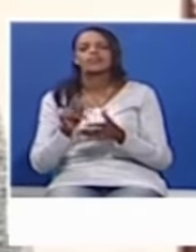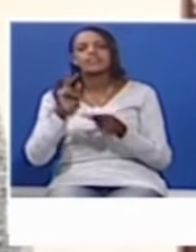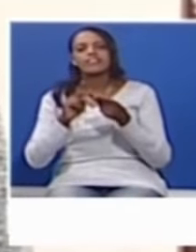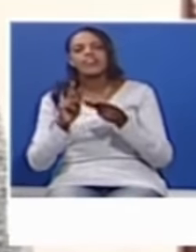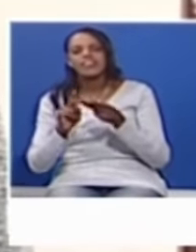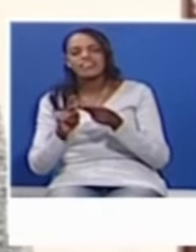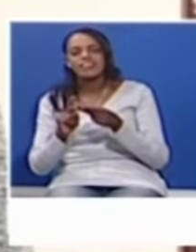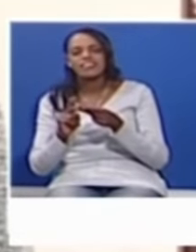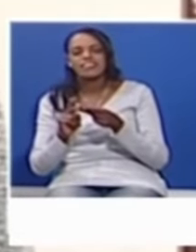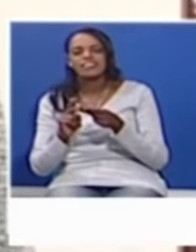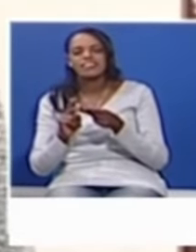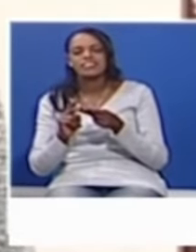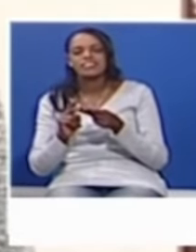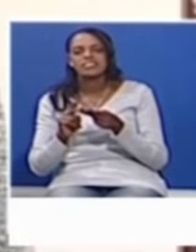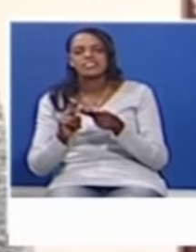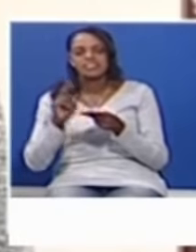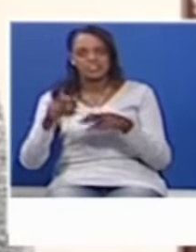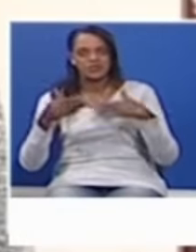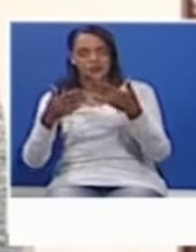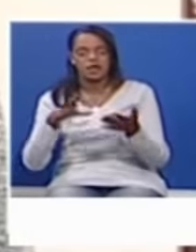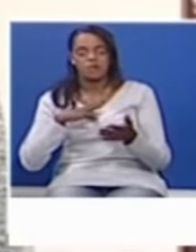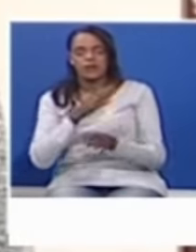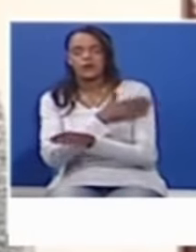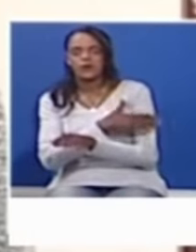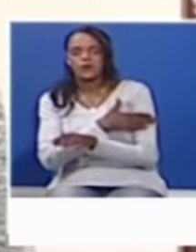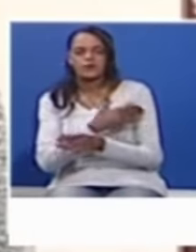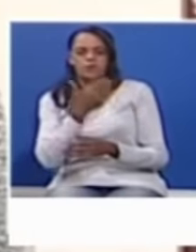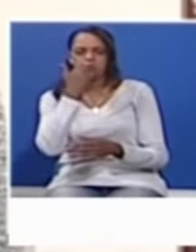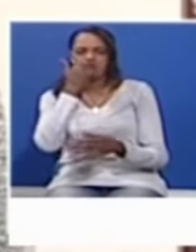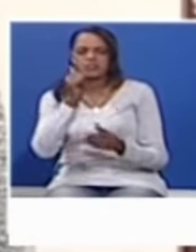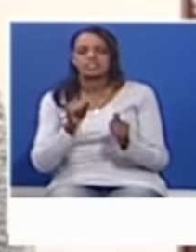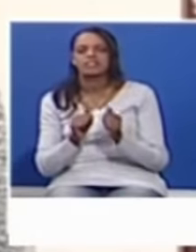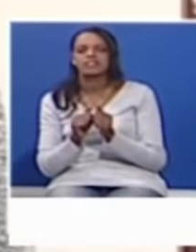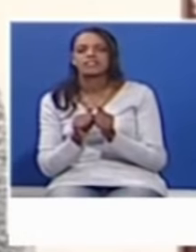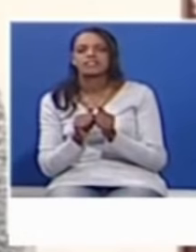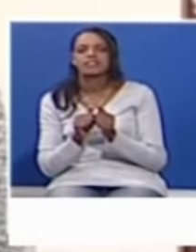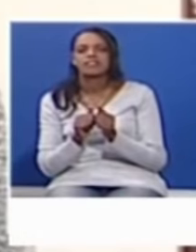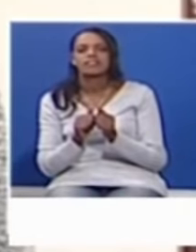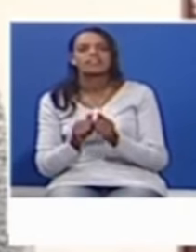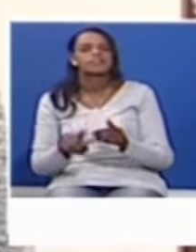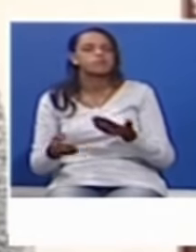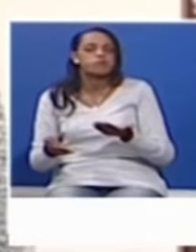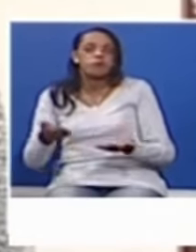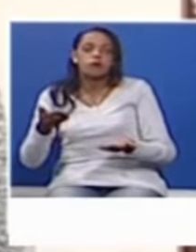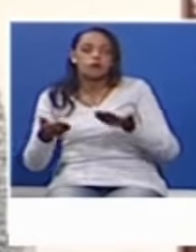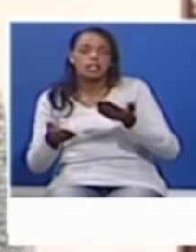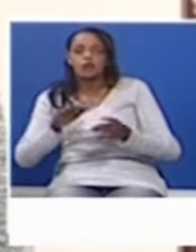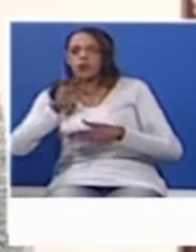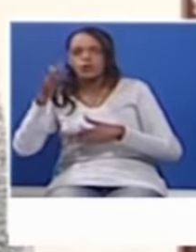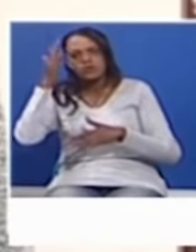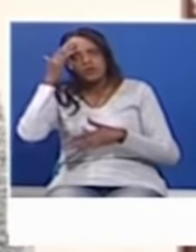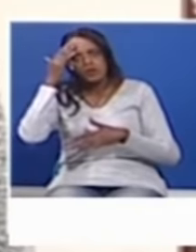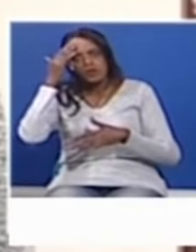ካልኣይ ከዓ እቲ ዝወሃብ ኣገልግሎት ጉሉፅን ተለካዕን ኩሉ